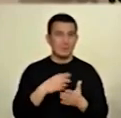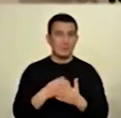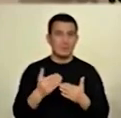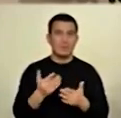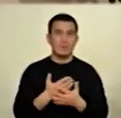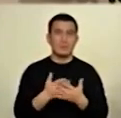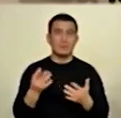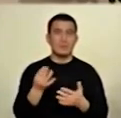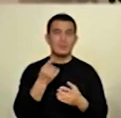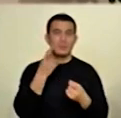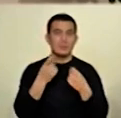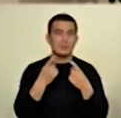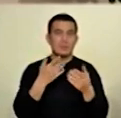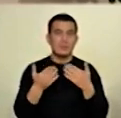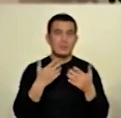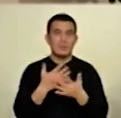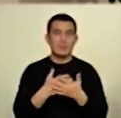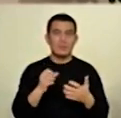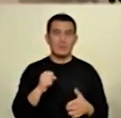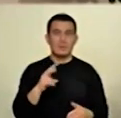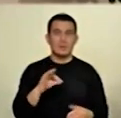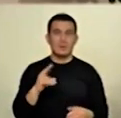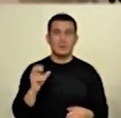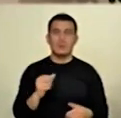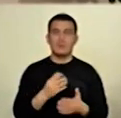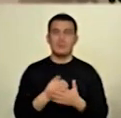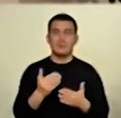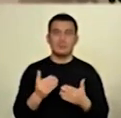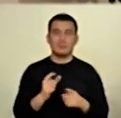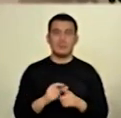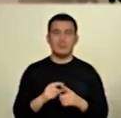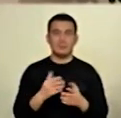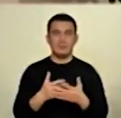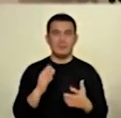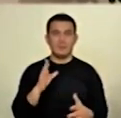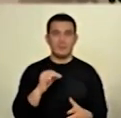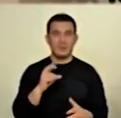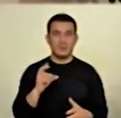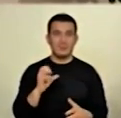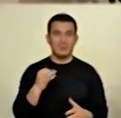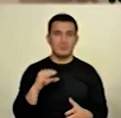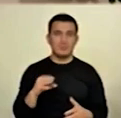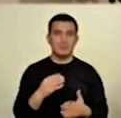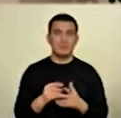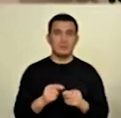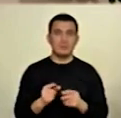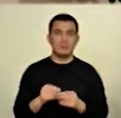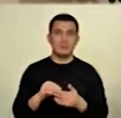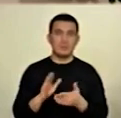beruvchi har qanday ma'lumotni aynan aloqalar deb nomlangan veb sahifamizga joylashtirishimiz, qo'yishimiz mumkin